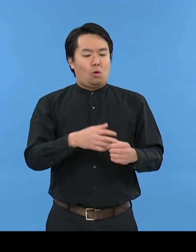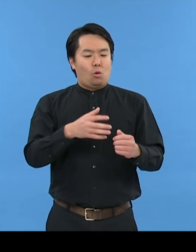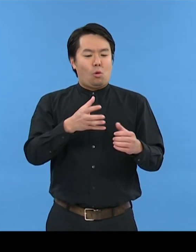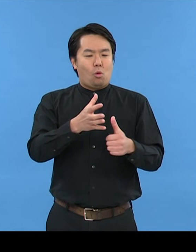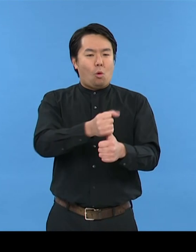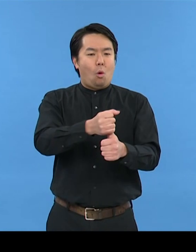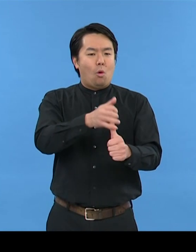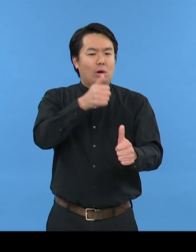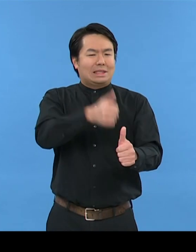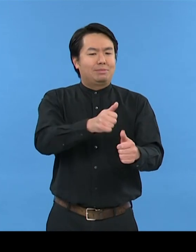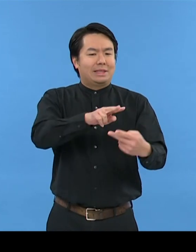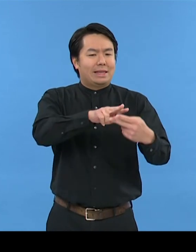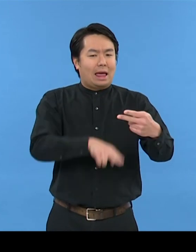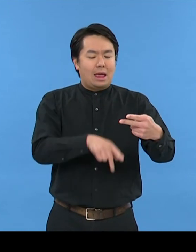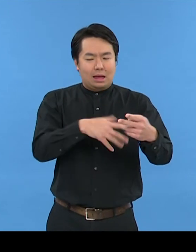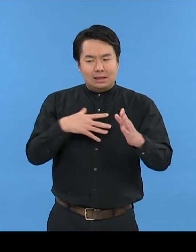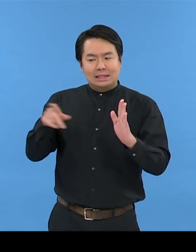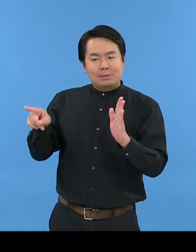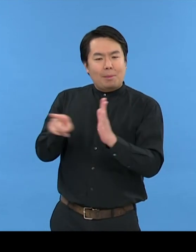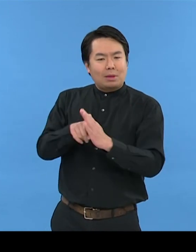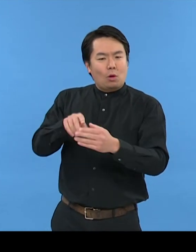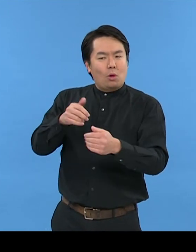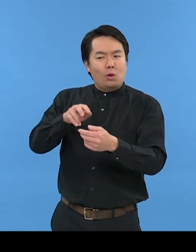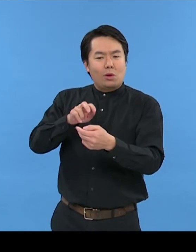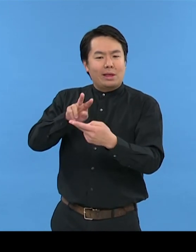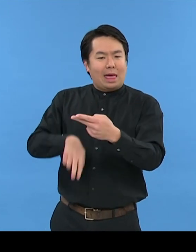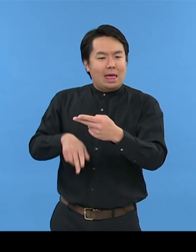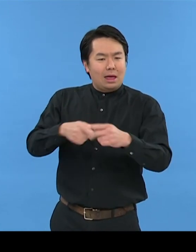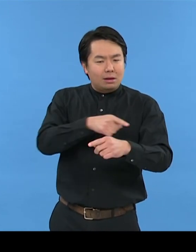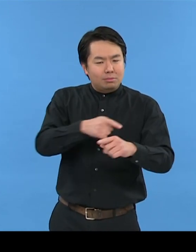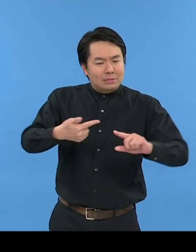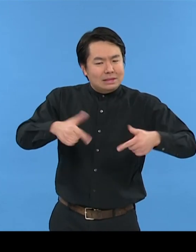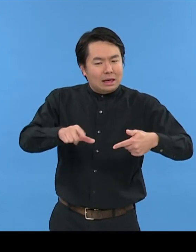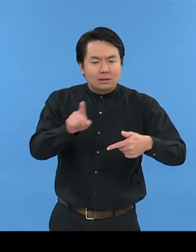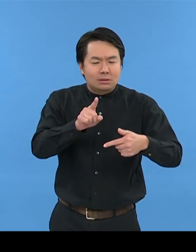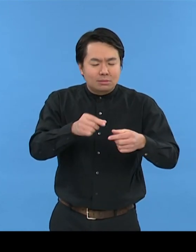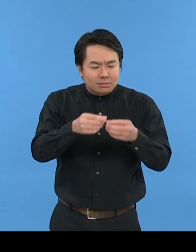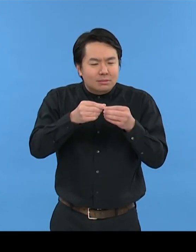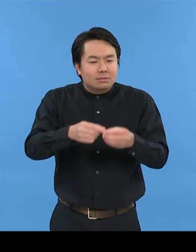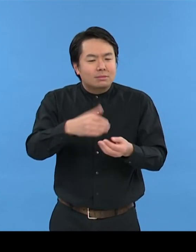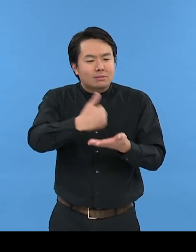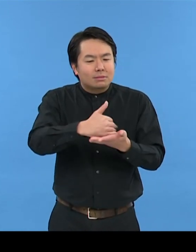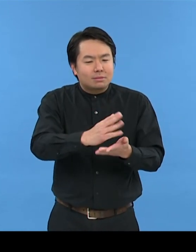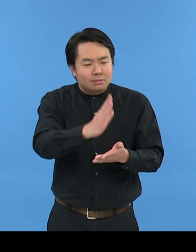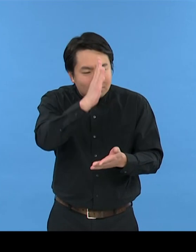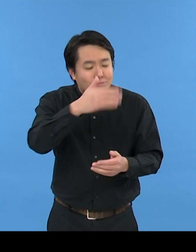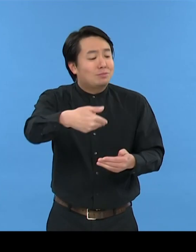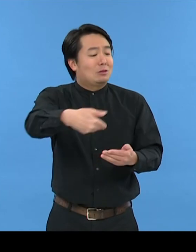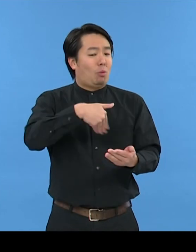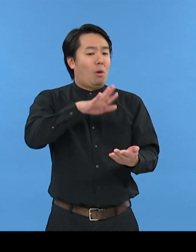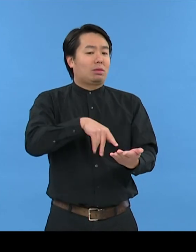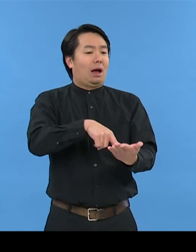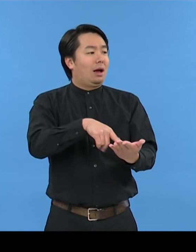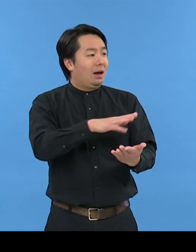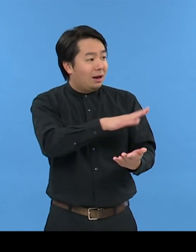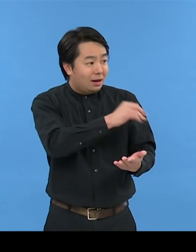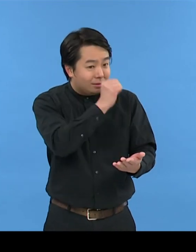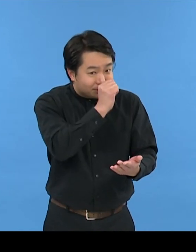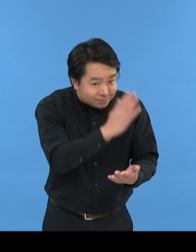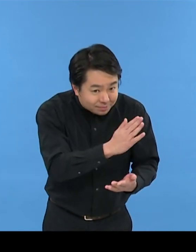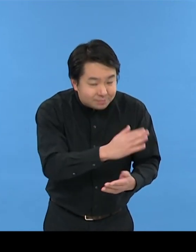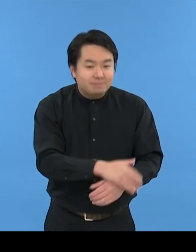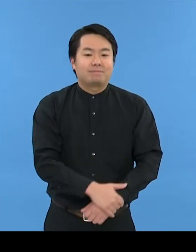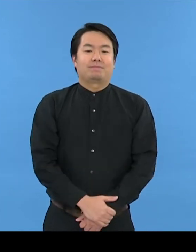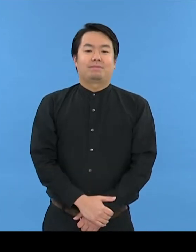今までの系統はどう違うのかもう少しお詳しく教えてくださいというご質問がありましたのでお願いできますでしょうか